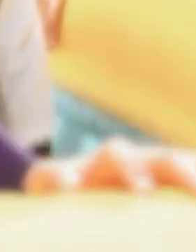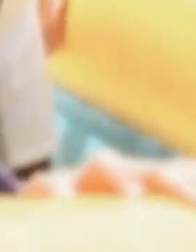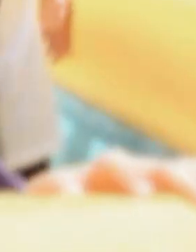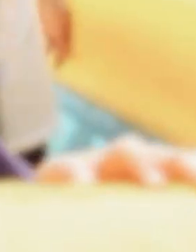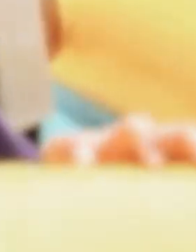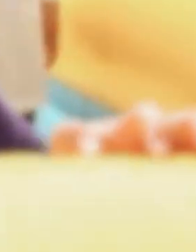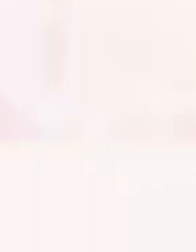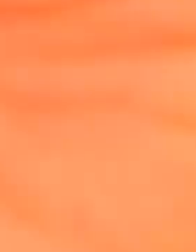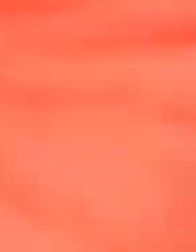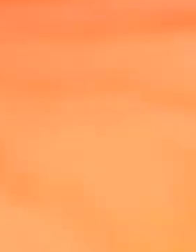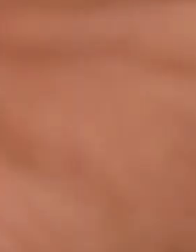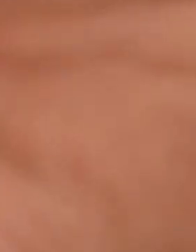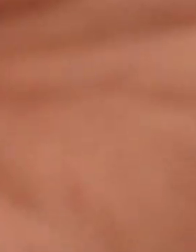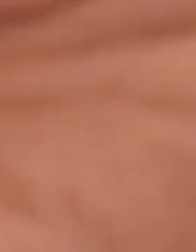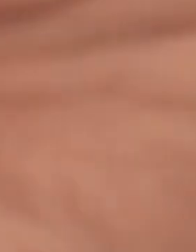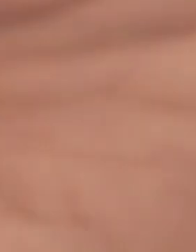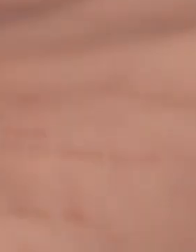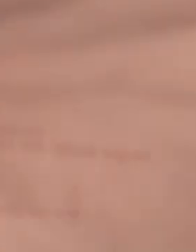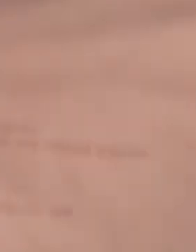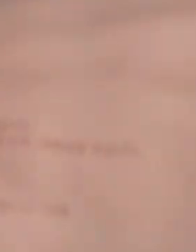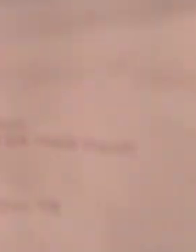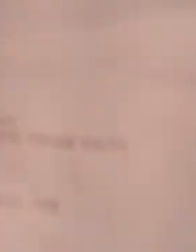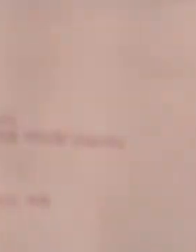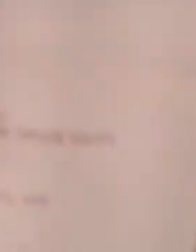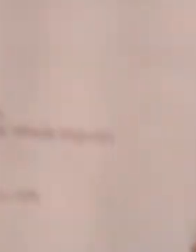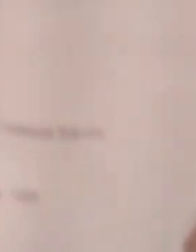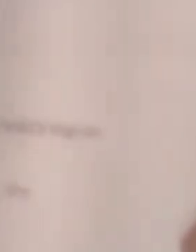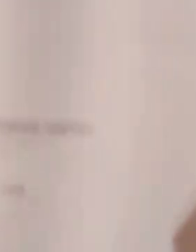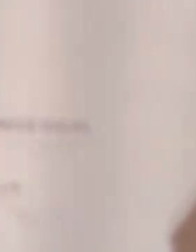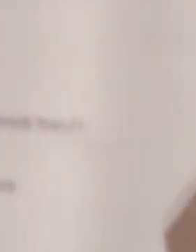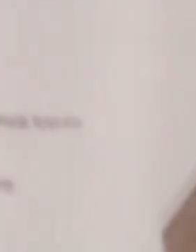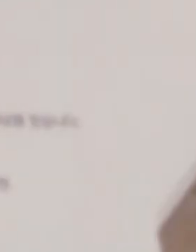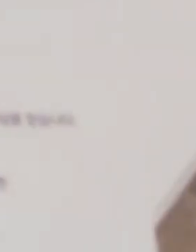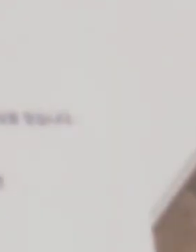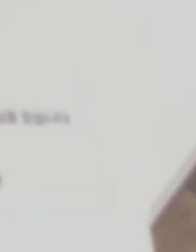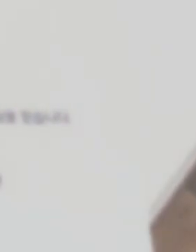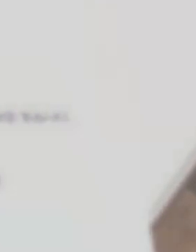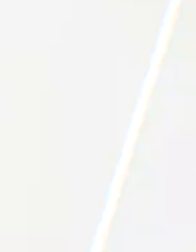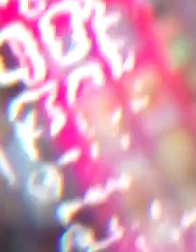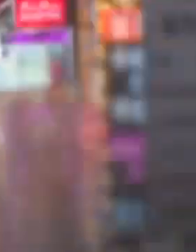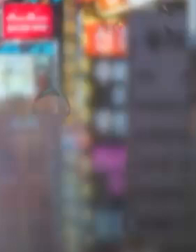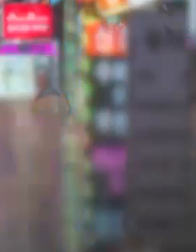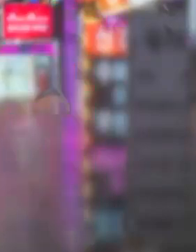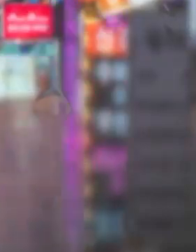자녀에게 줄 수 있는 가장 값진 유산은 바로 복음입니다.